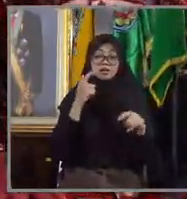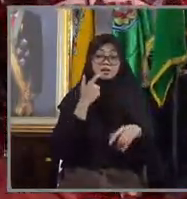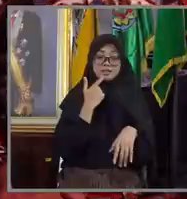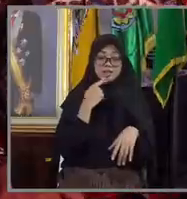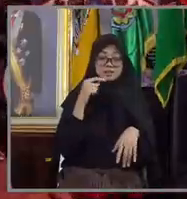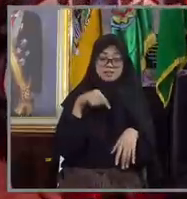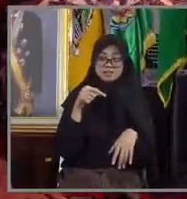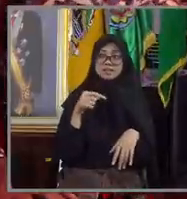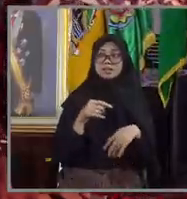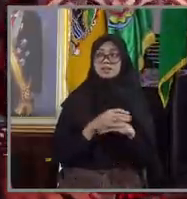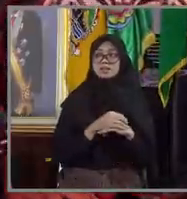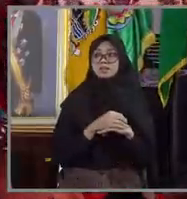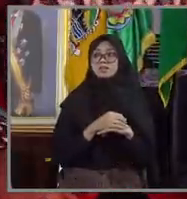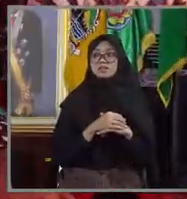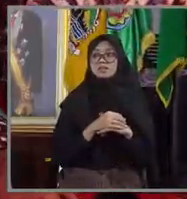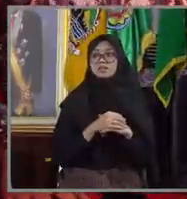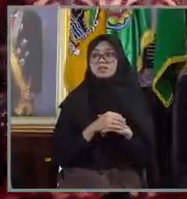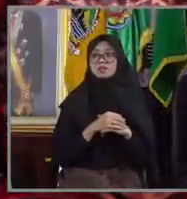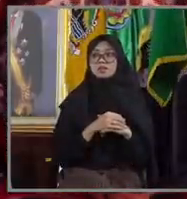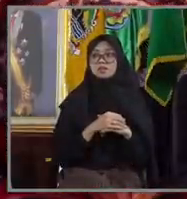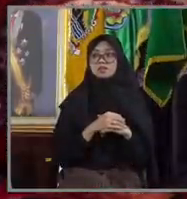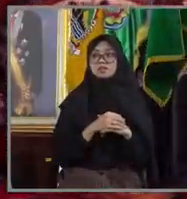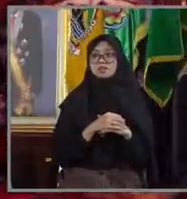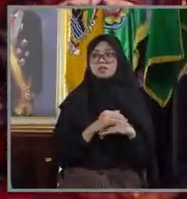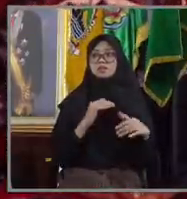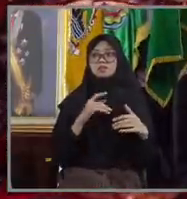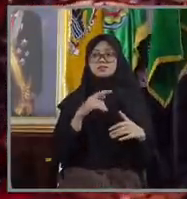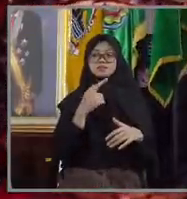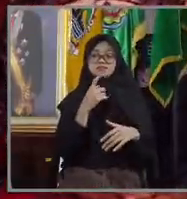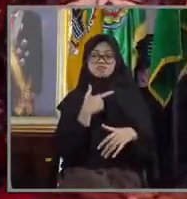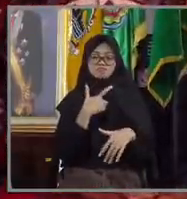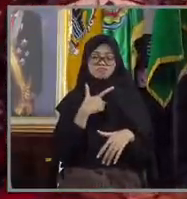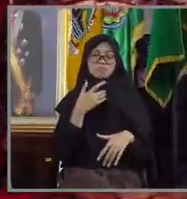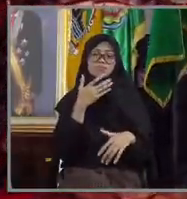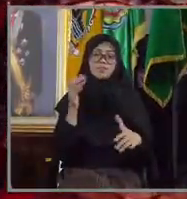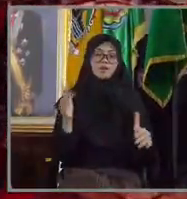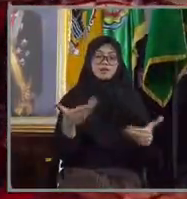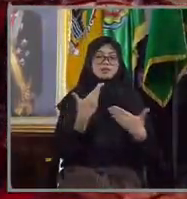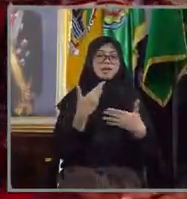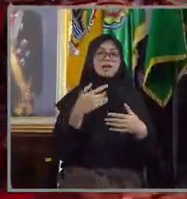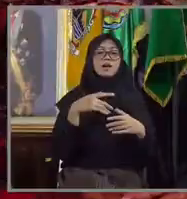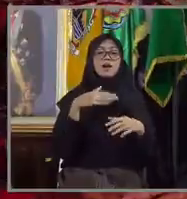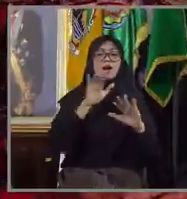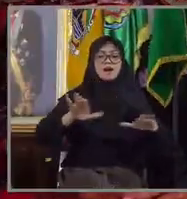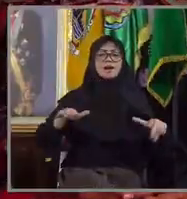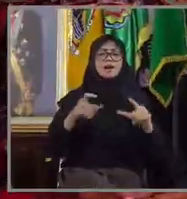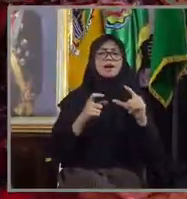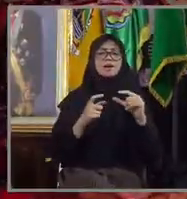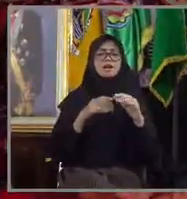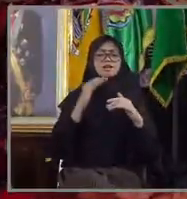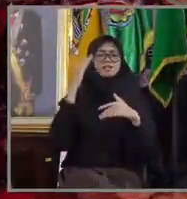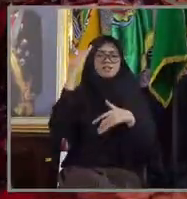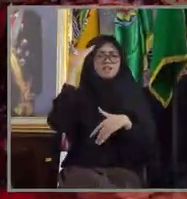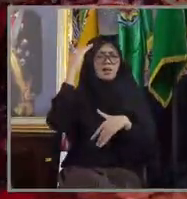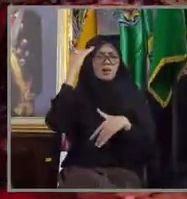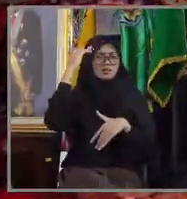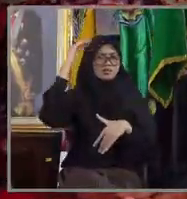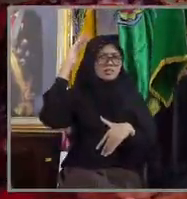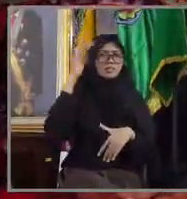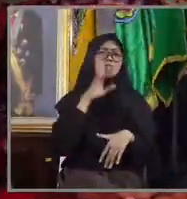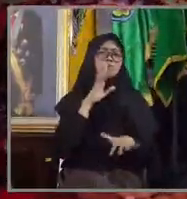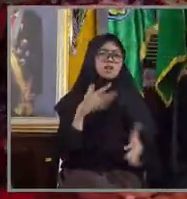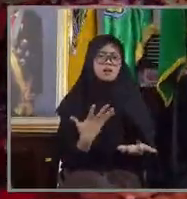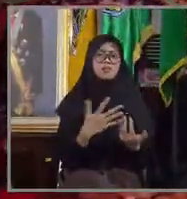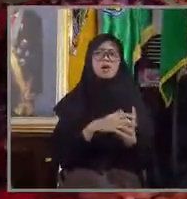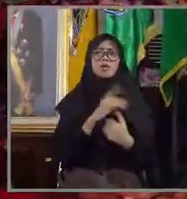maka saya kaitkan Apa hubungannya Mari kita melihat sekarang kedewasaan anak sekarang itu seperti apa termasuk plus keterampilan